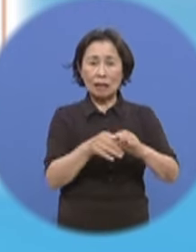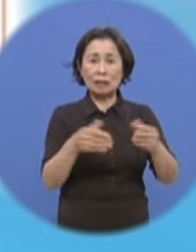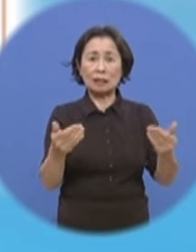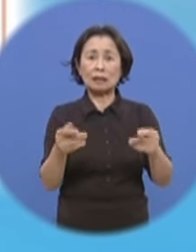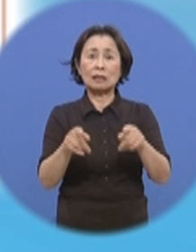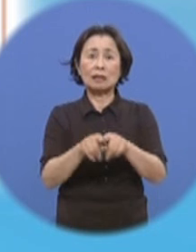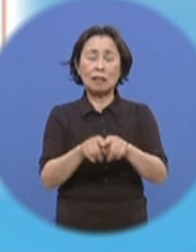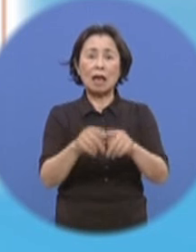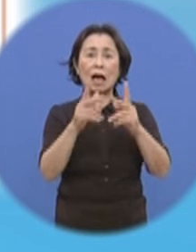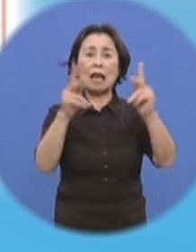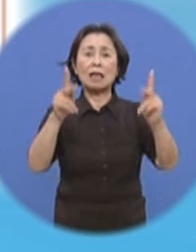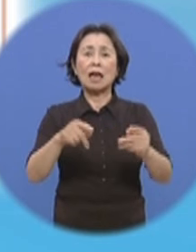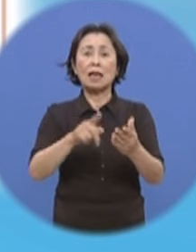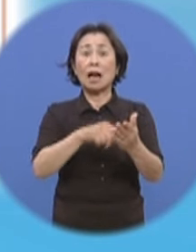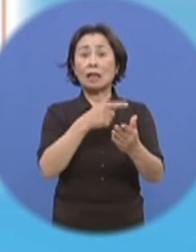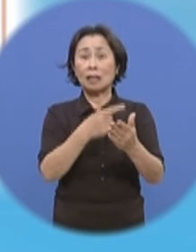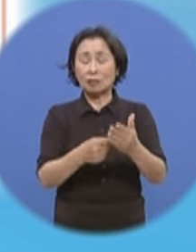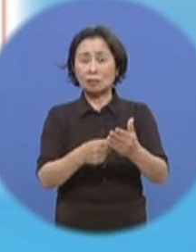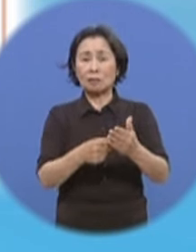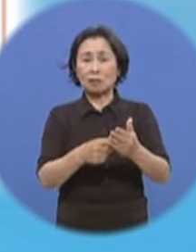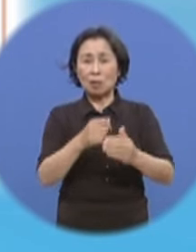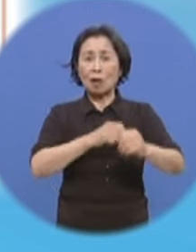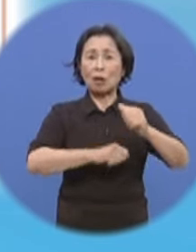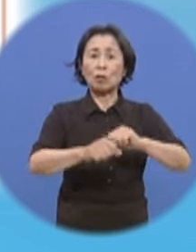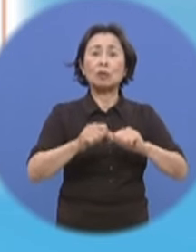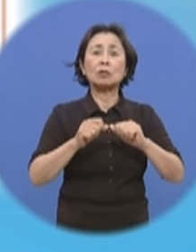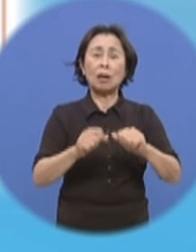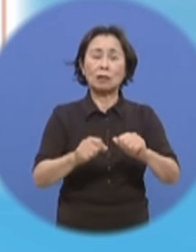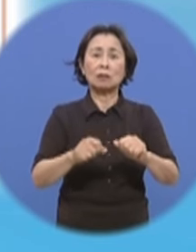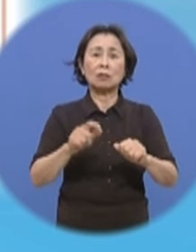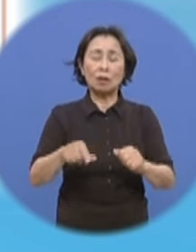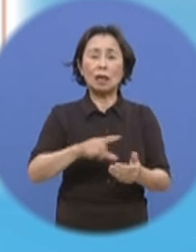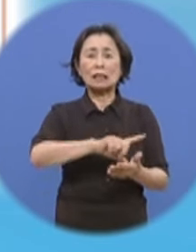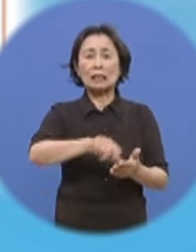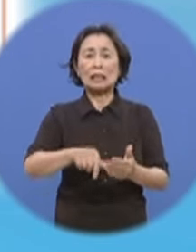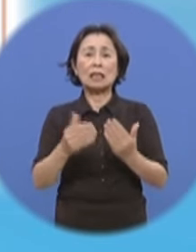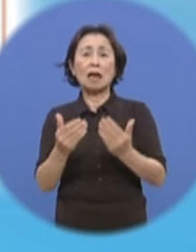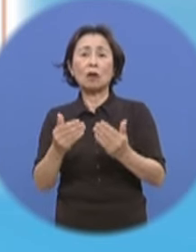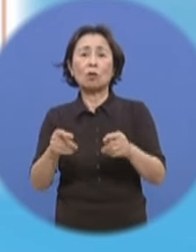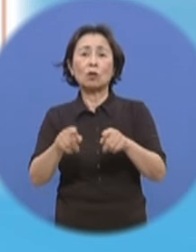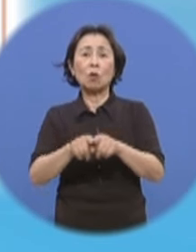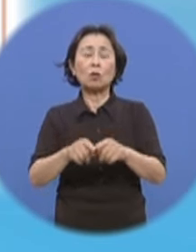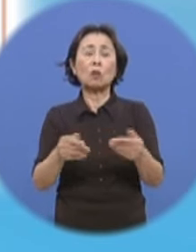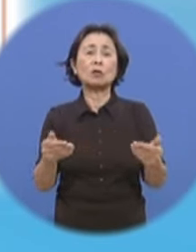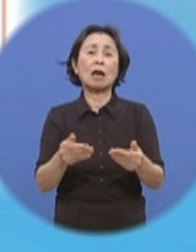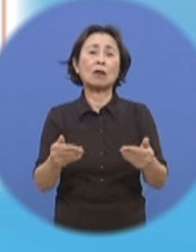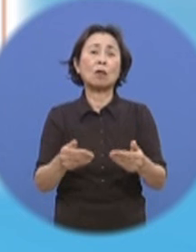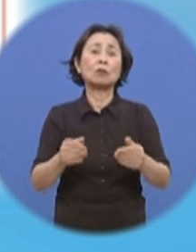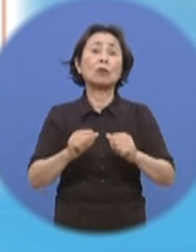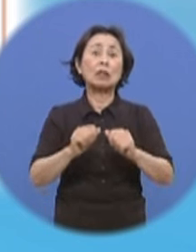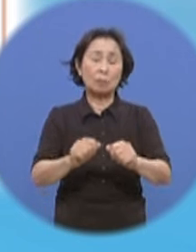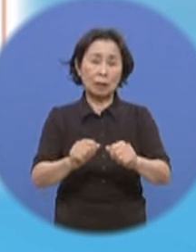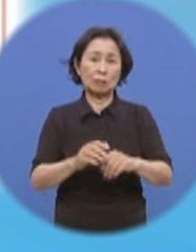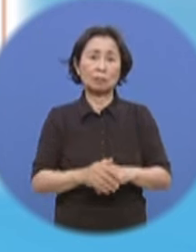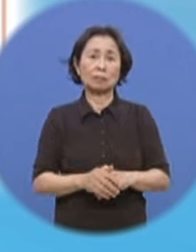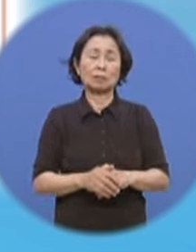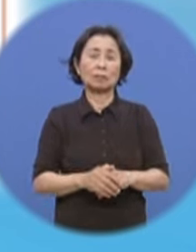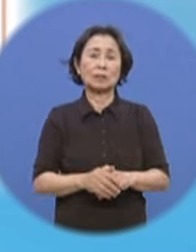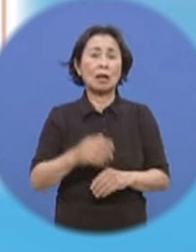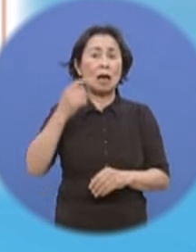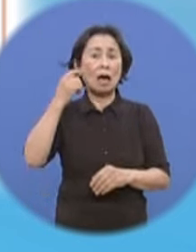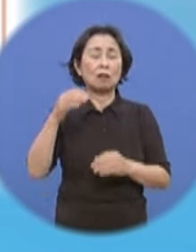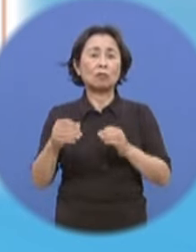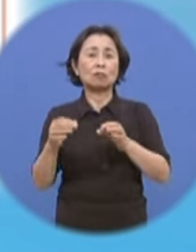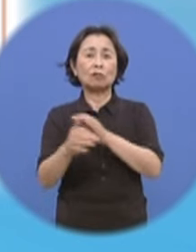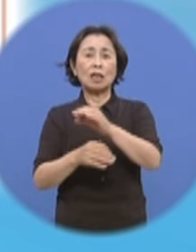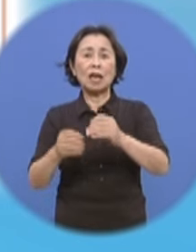た活動をしますこれを地域学校共同活動と言います学校運営協議会がブレーン地域